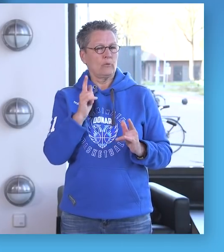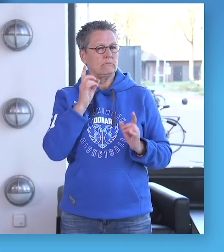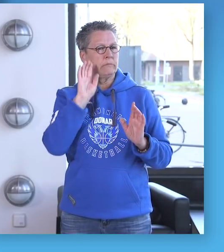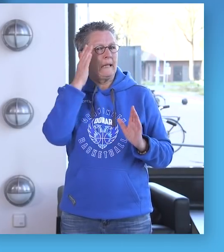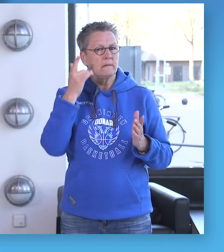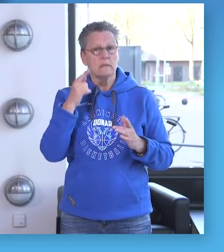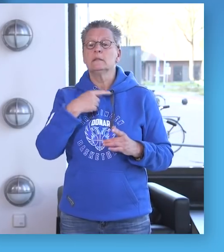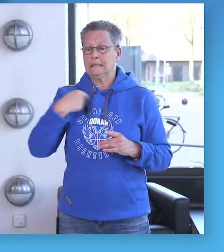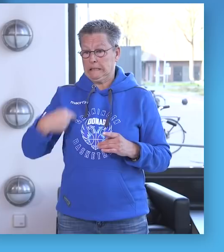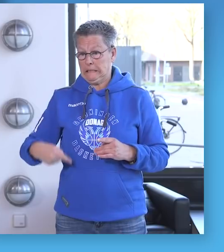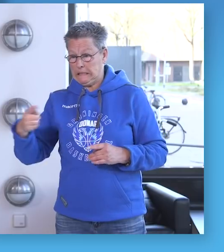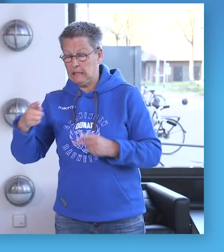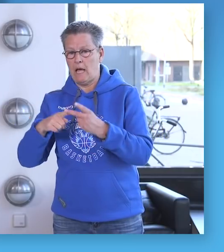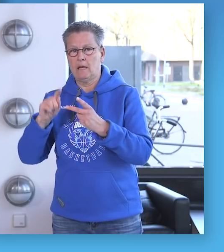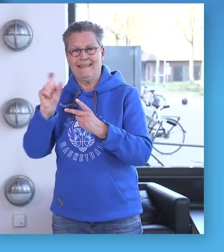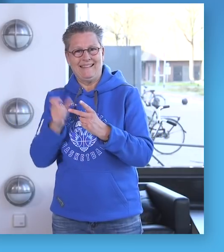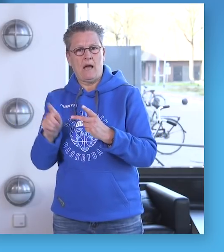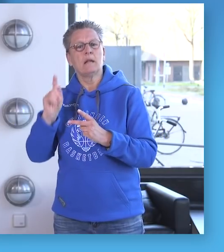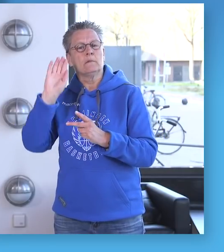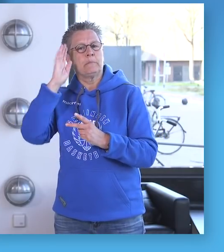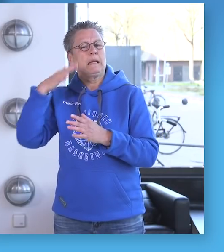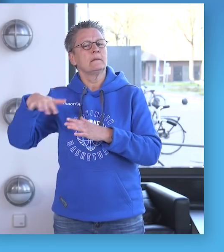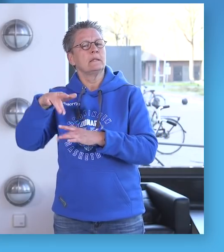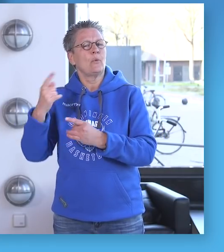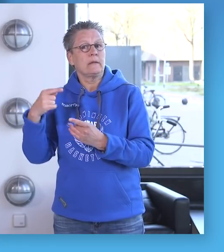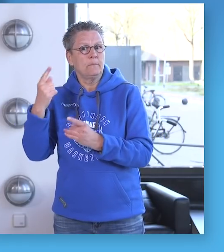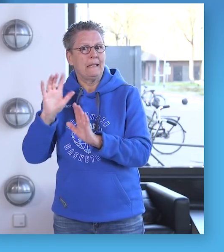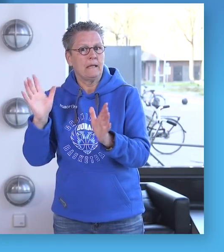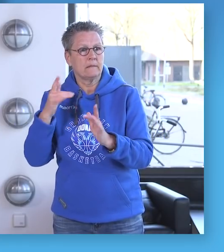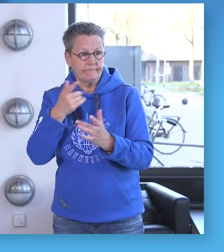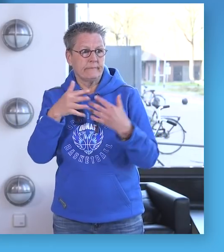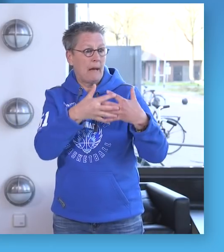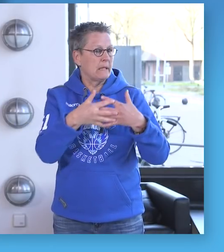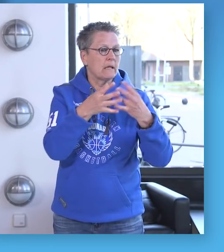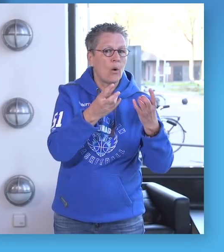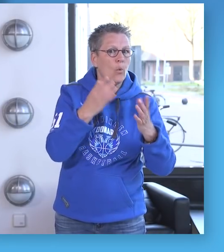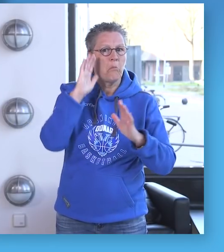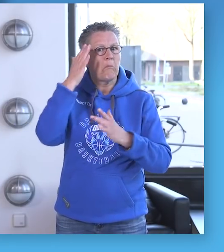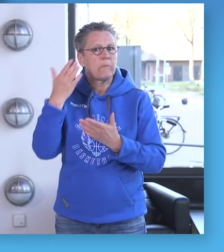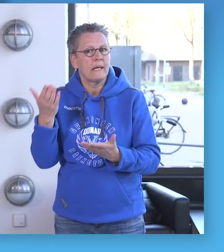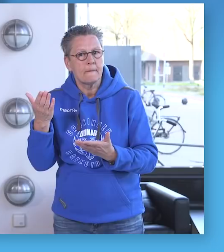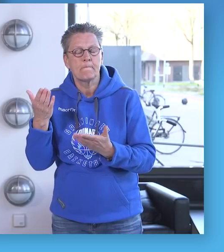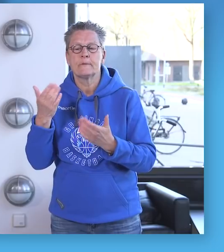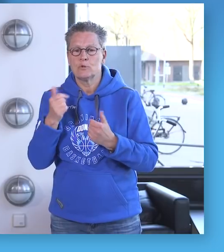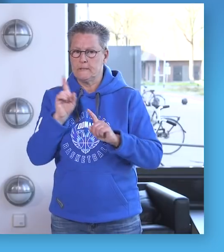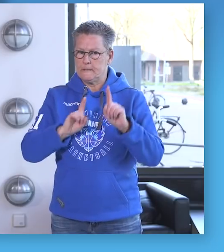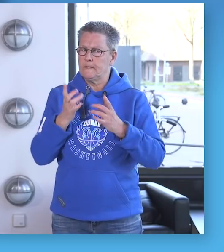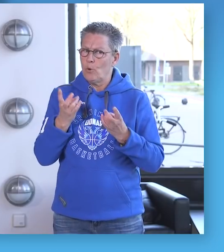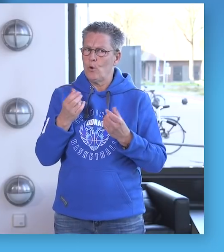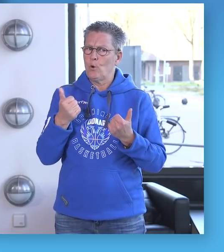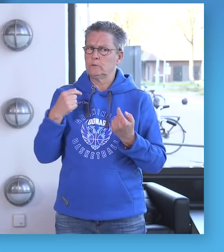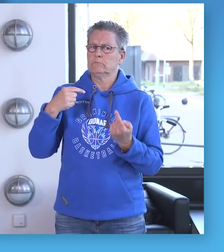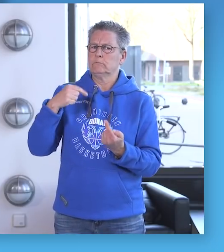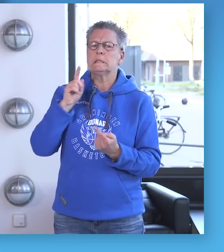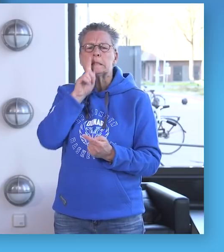de situatie in Italië. Dus het was ook een beetje, ja, hoe gaan we hier goed slim mee om? En ook eigenlijk wel een